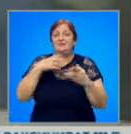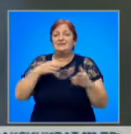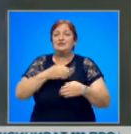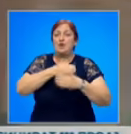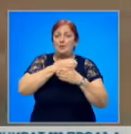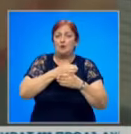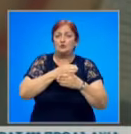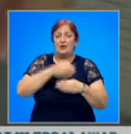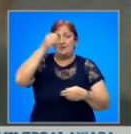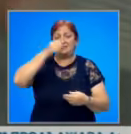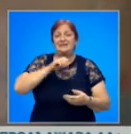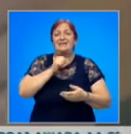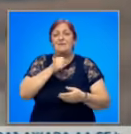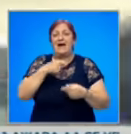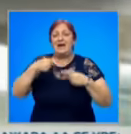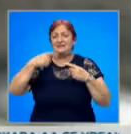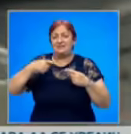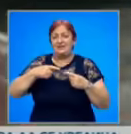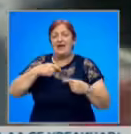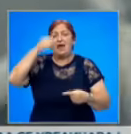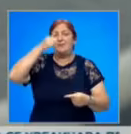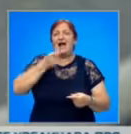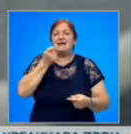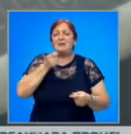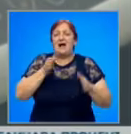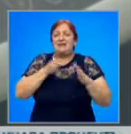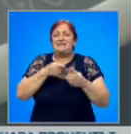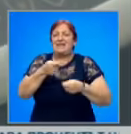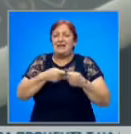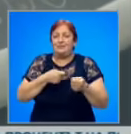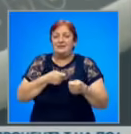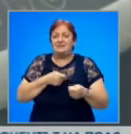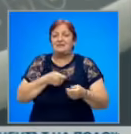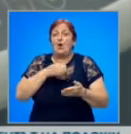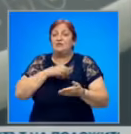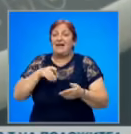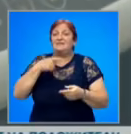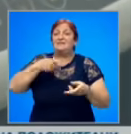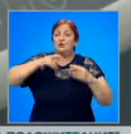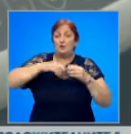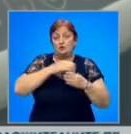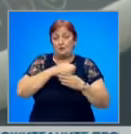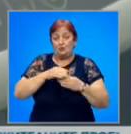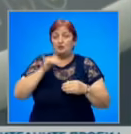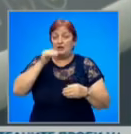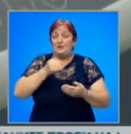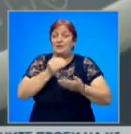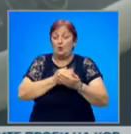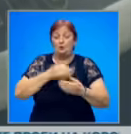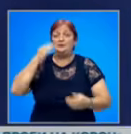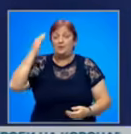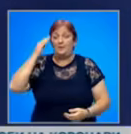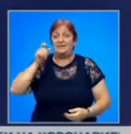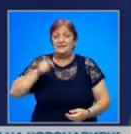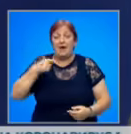помощни инструменти, а Българската банка за развитие вече е банка за малки и среден бизнес, обясни Кирил Петков, отказвайки да отговори, ще продължи ли да бъде икономически